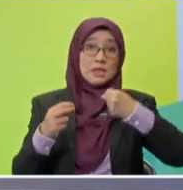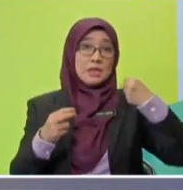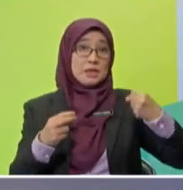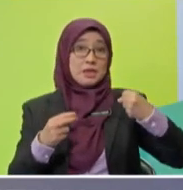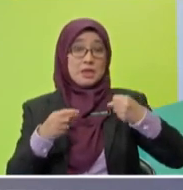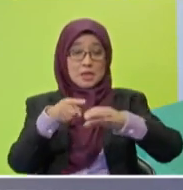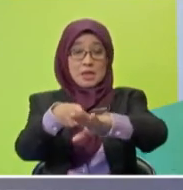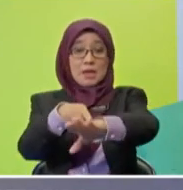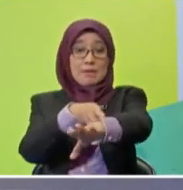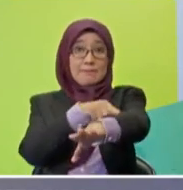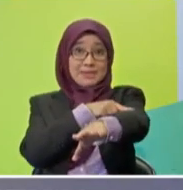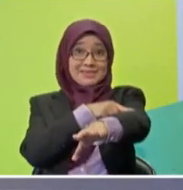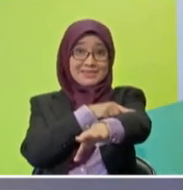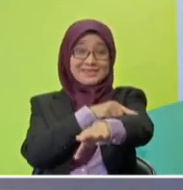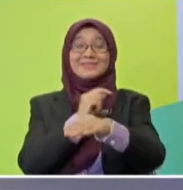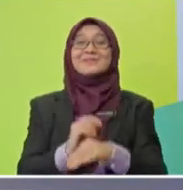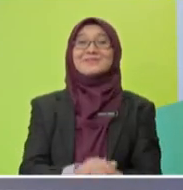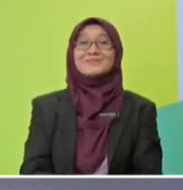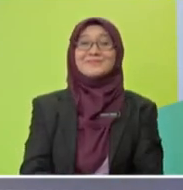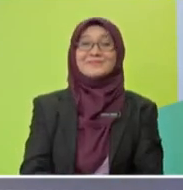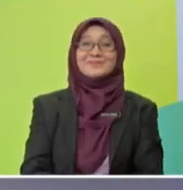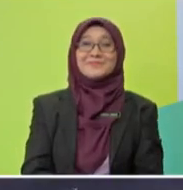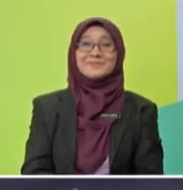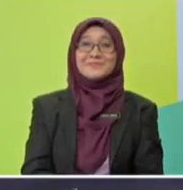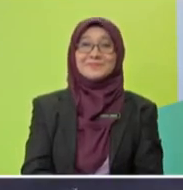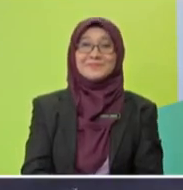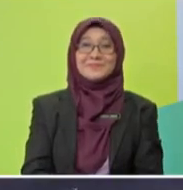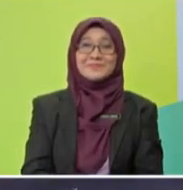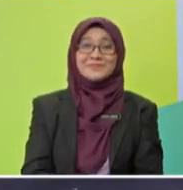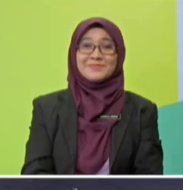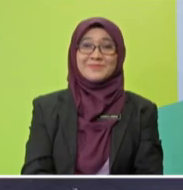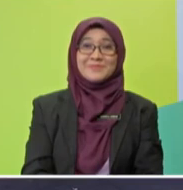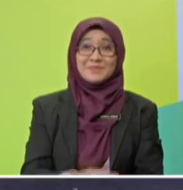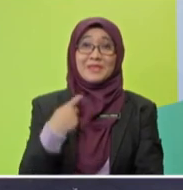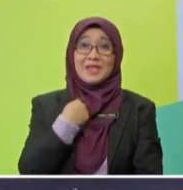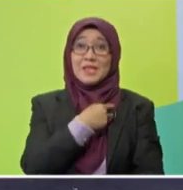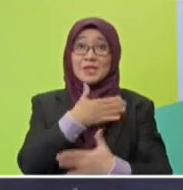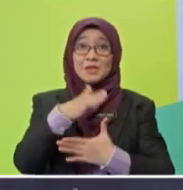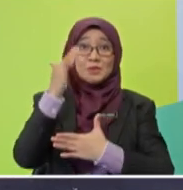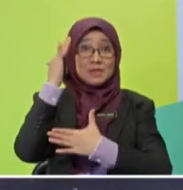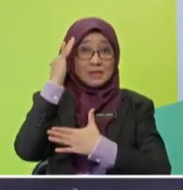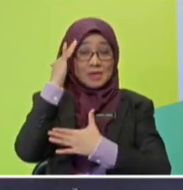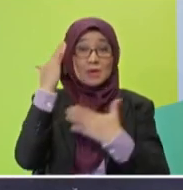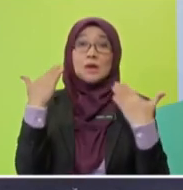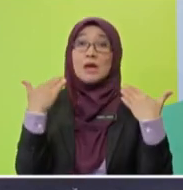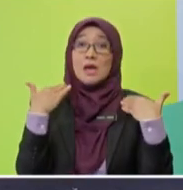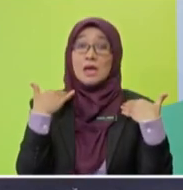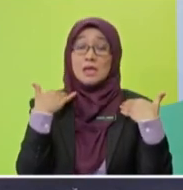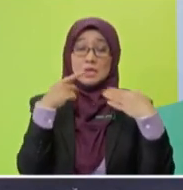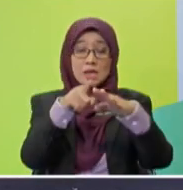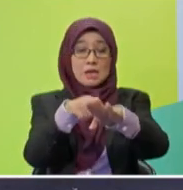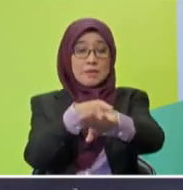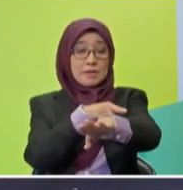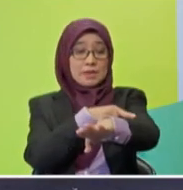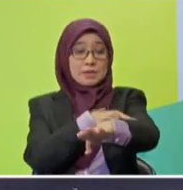panjang jadi kita dah tahu pembaris ini ada panjang dan juga